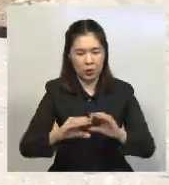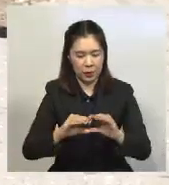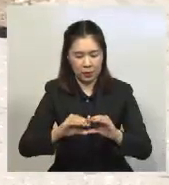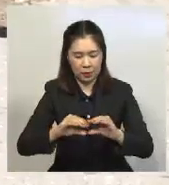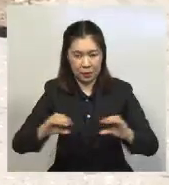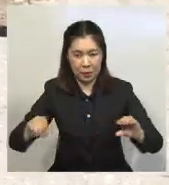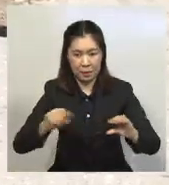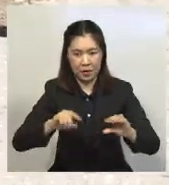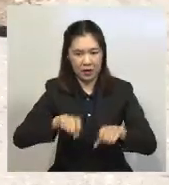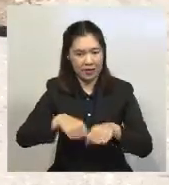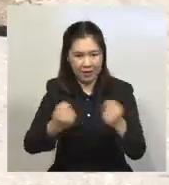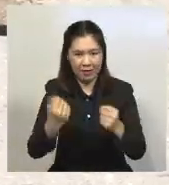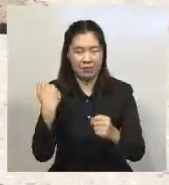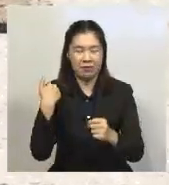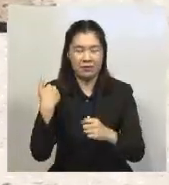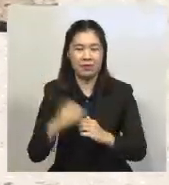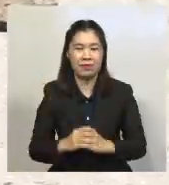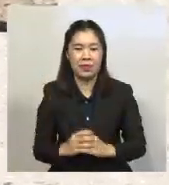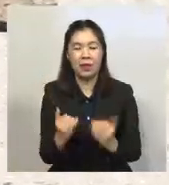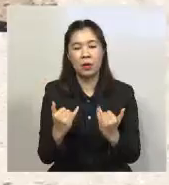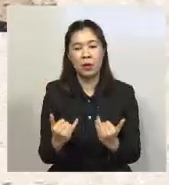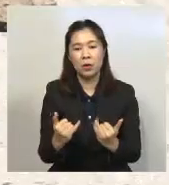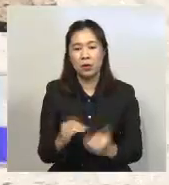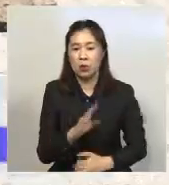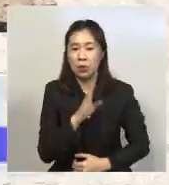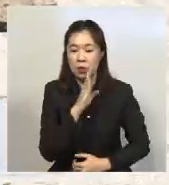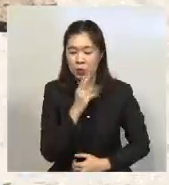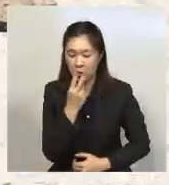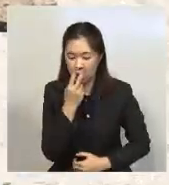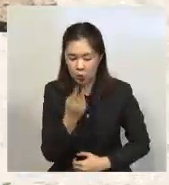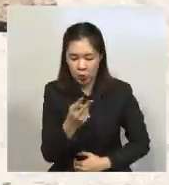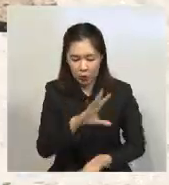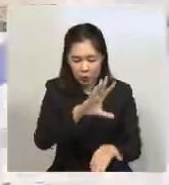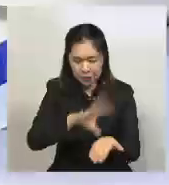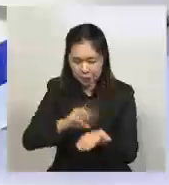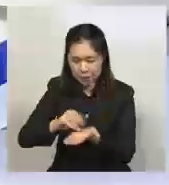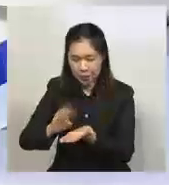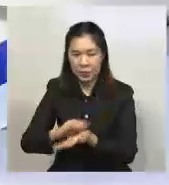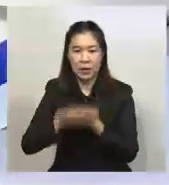ขึ้นมาจนพังเสียหายค่ะซึ่งวันนี้หากสำรวจเสร็จสิ้นนะคะเจ้าหน้าที่แ